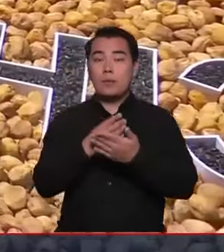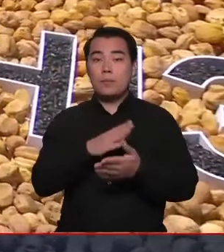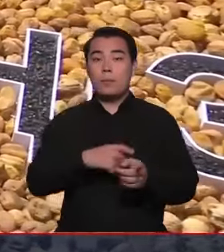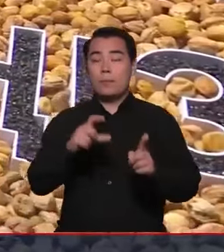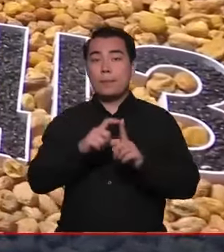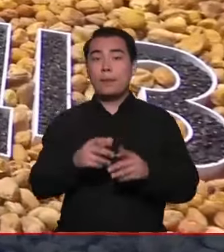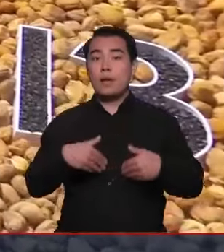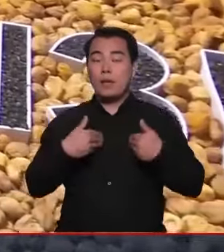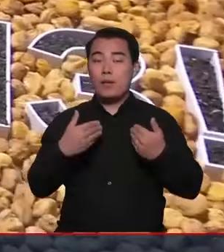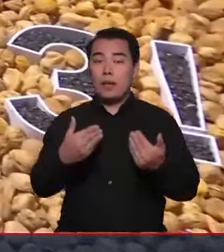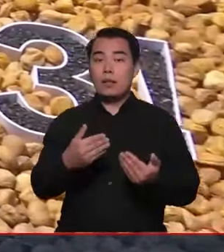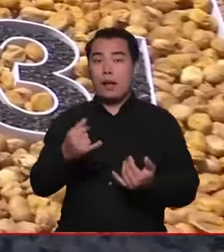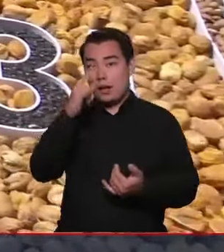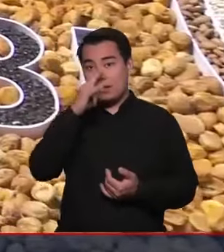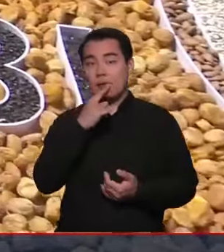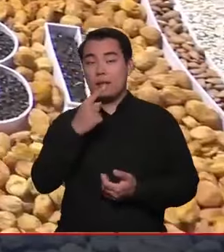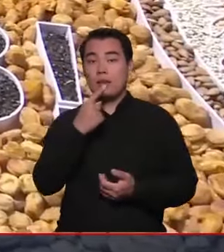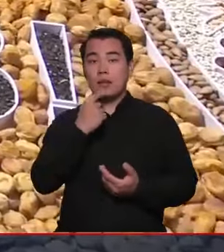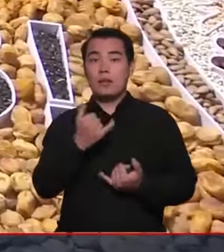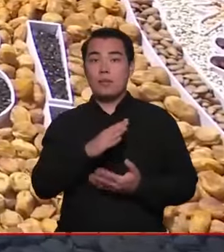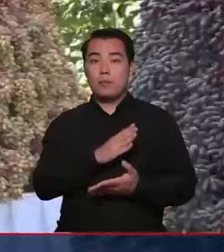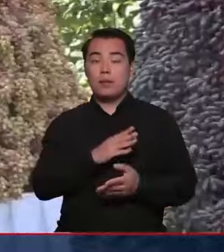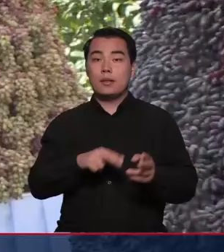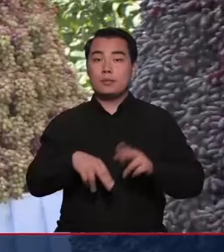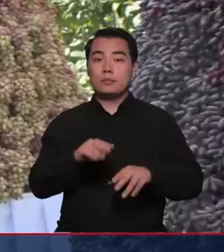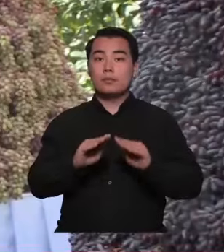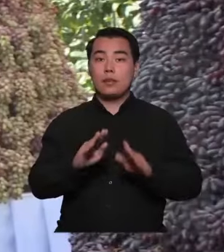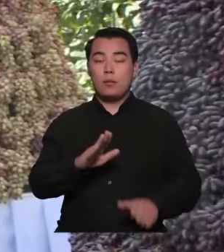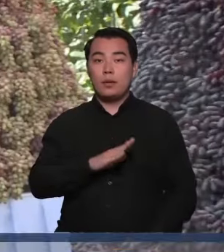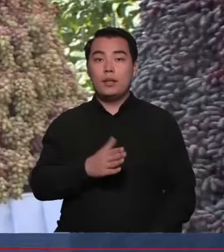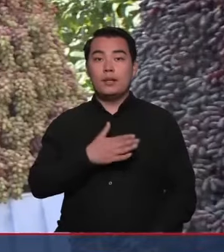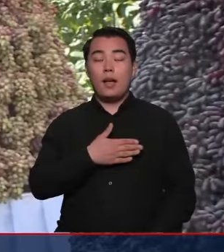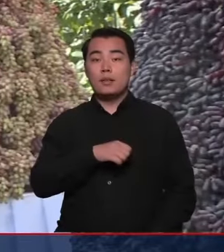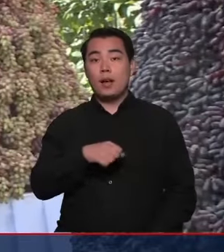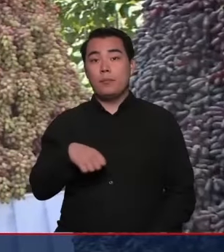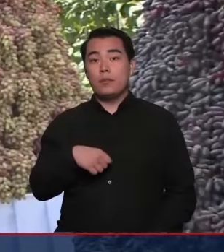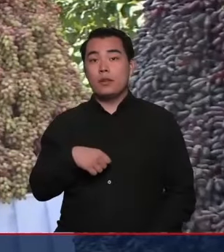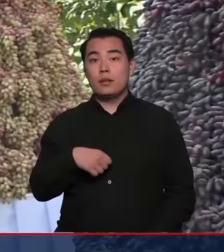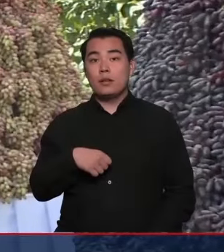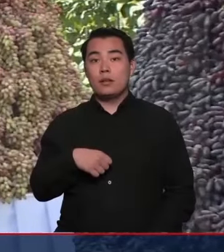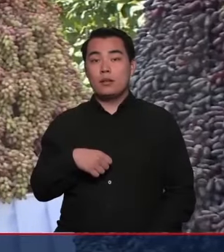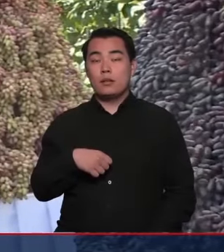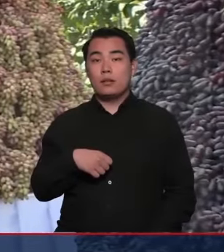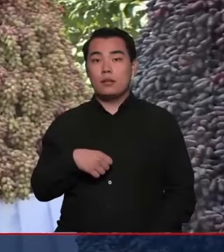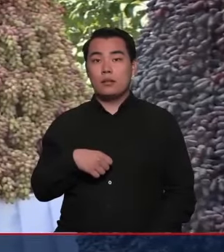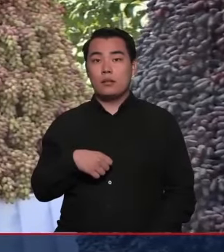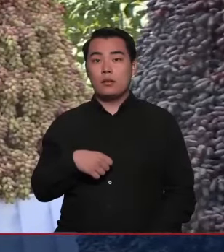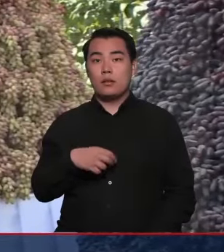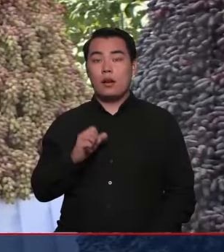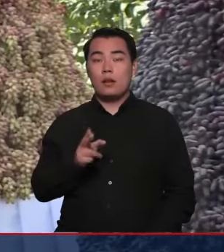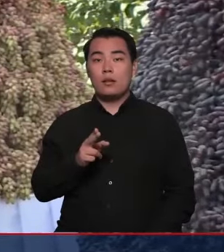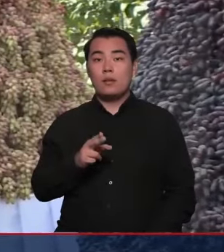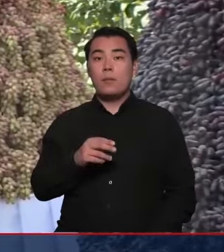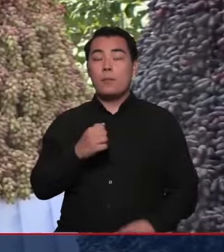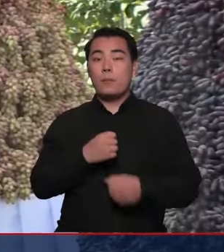словами приветствия на казахском языке и их произведение. Я сам являюсь почетным профессором